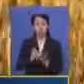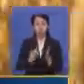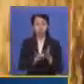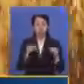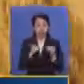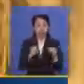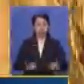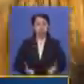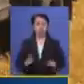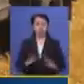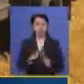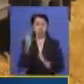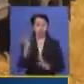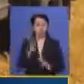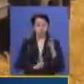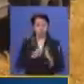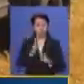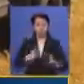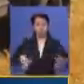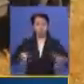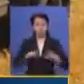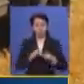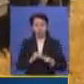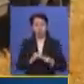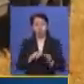10 преступлений в сельхозпредприятиях с совокупной суммой